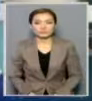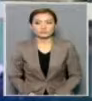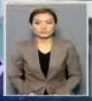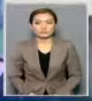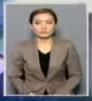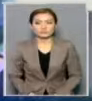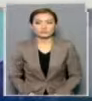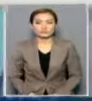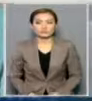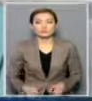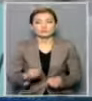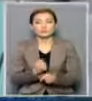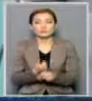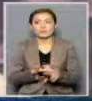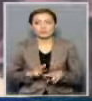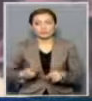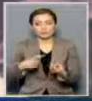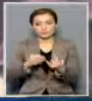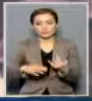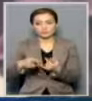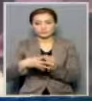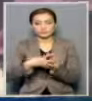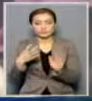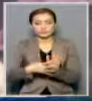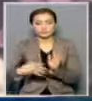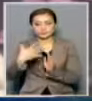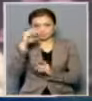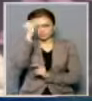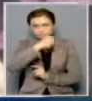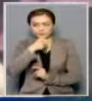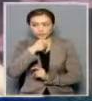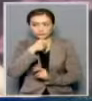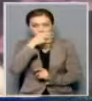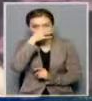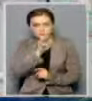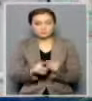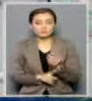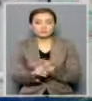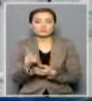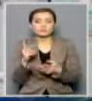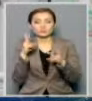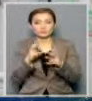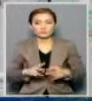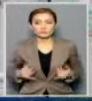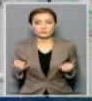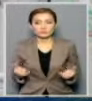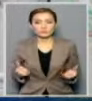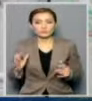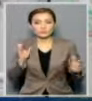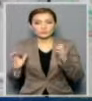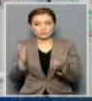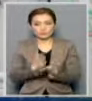Метод искусственного оплодотворения был внедрен в нашей стране с 1995 года. Опыт, начатый с небольшой лаборатории, сегодня стал